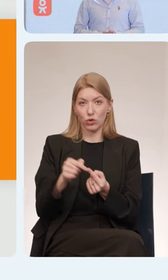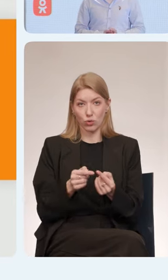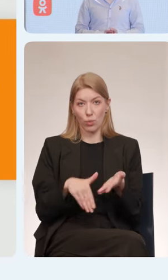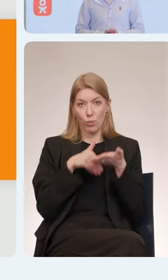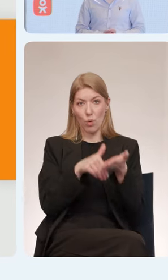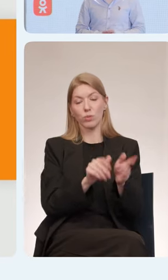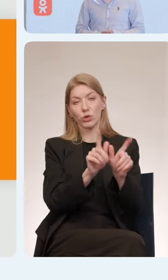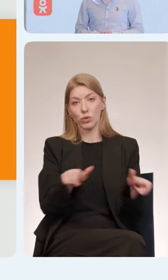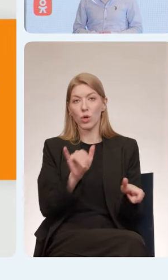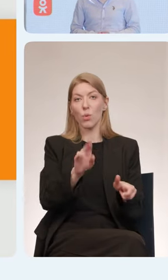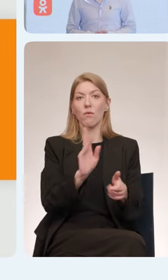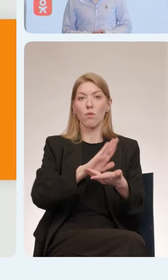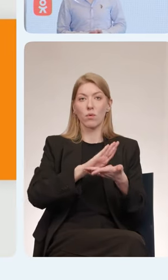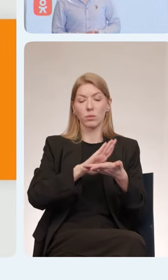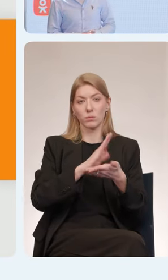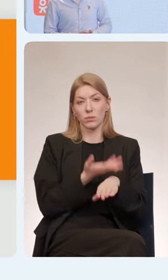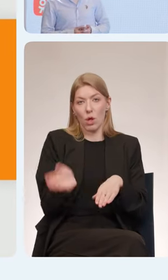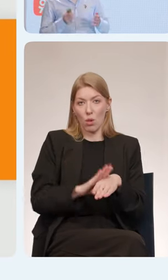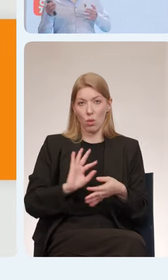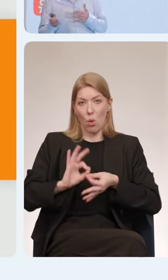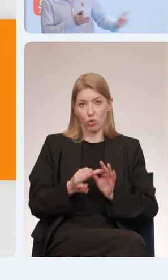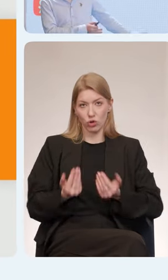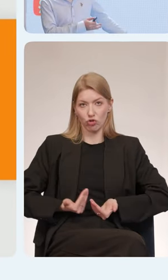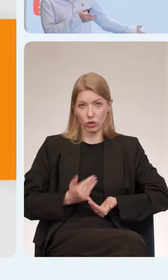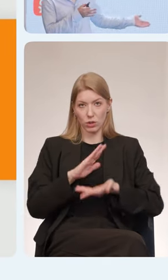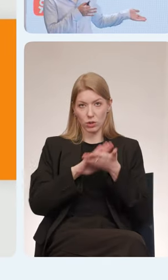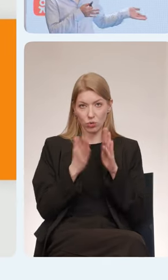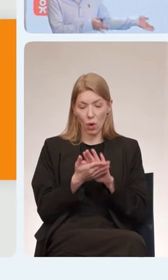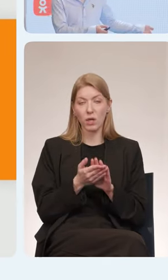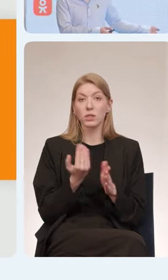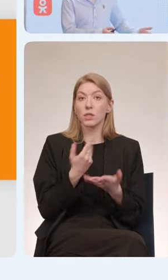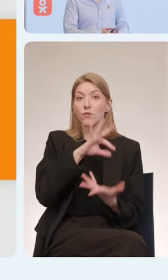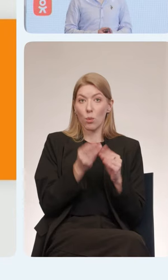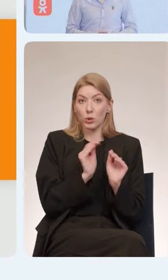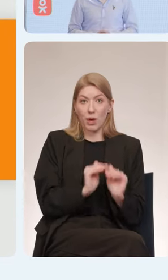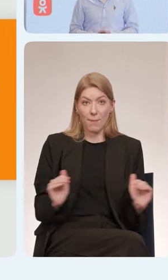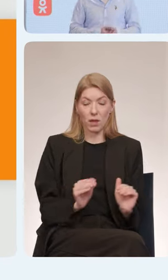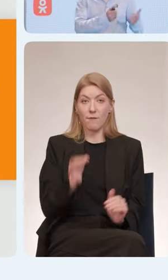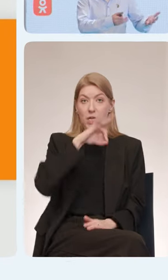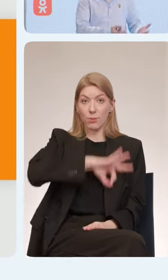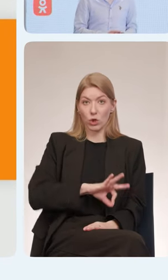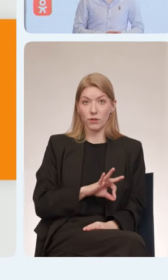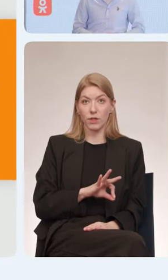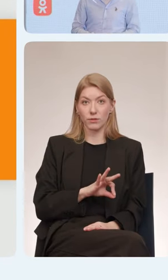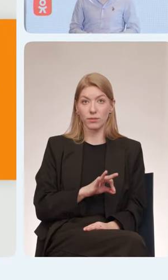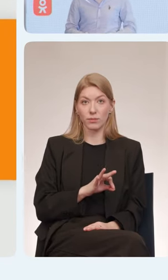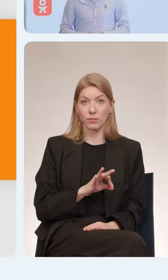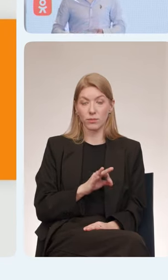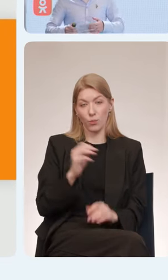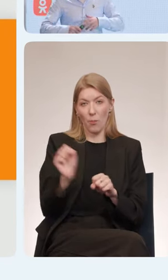сложных жизненных ситуациях. И, в общем, ребята, воспользовавшись, выиграв